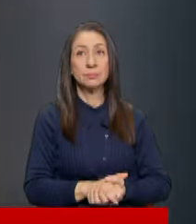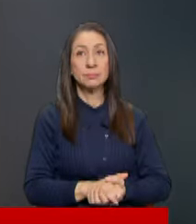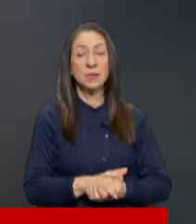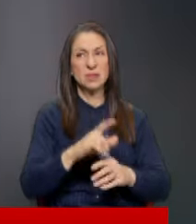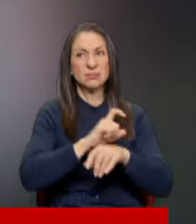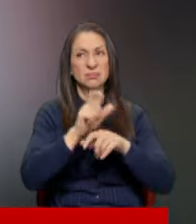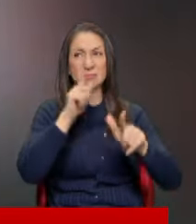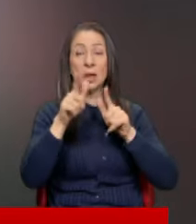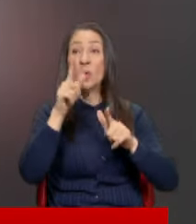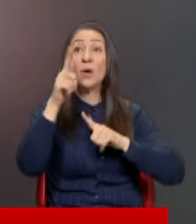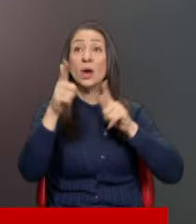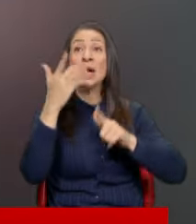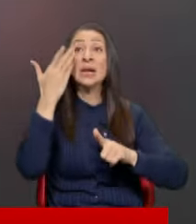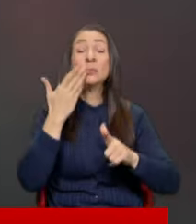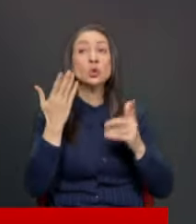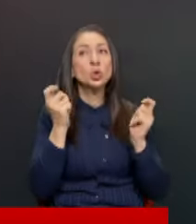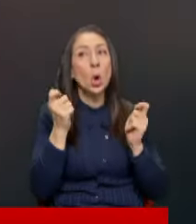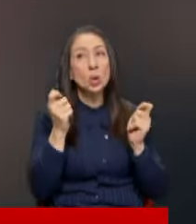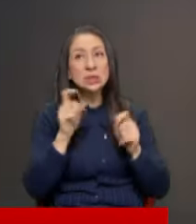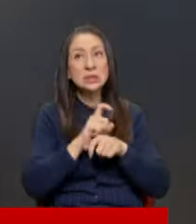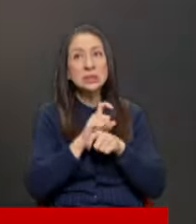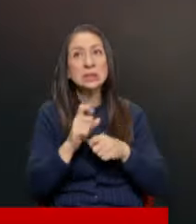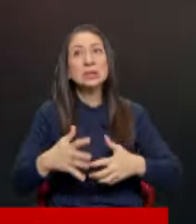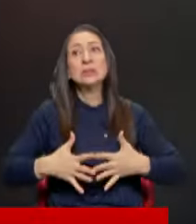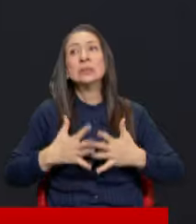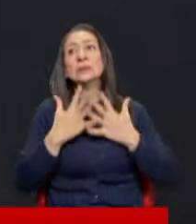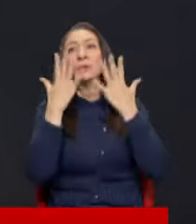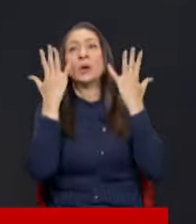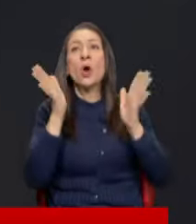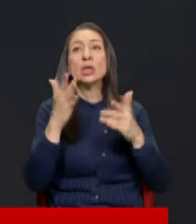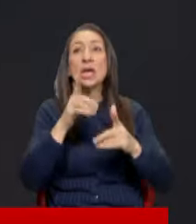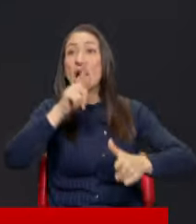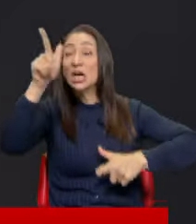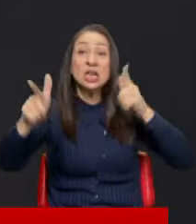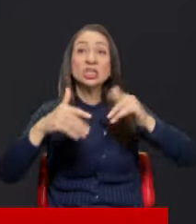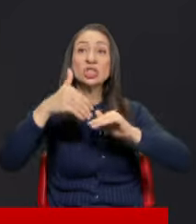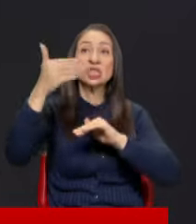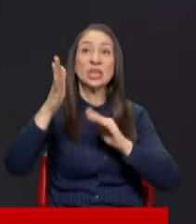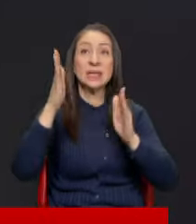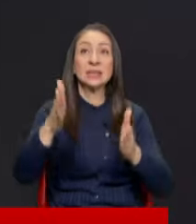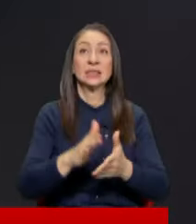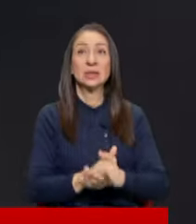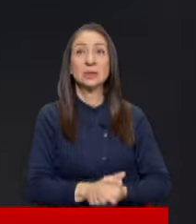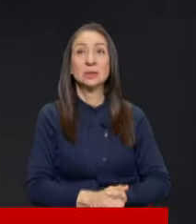saulu o görüntüleri izlemek çok zordu sinir krizi geçirenler oldu odadaki İsyan dışarı